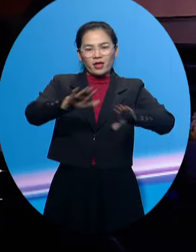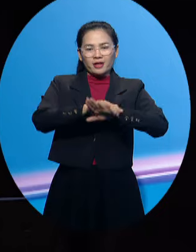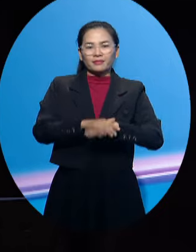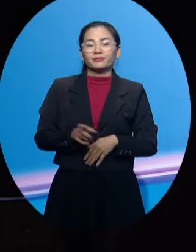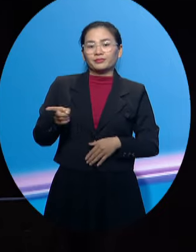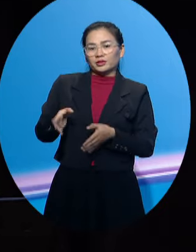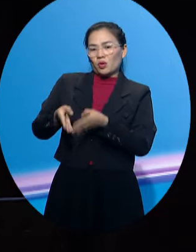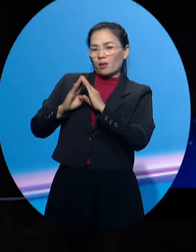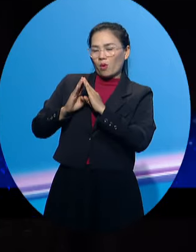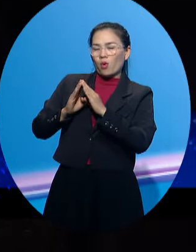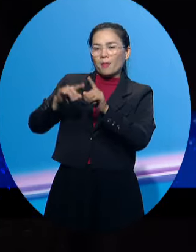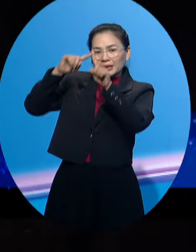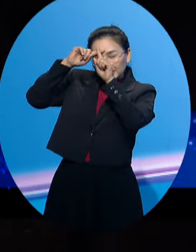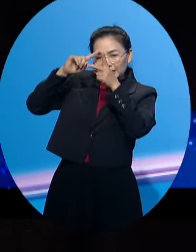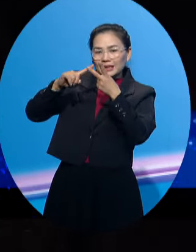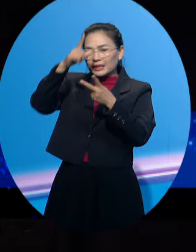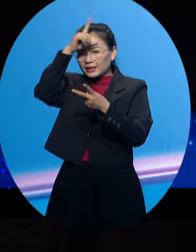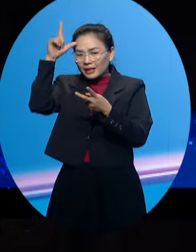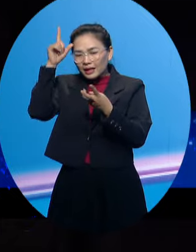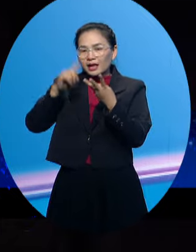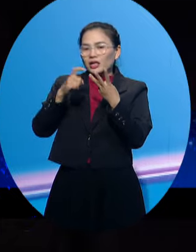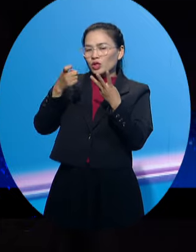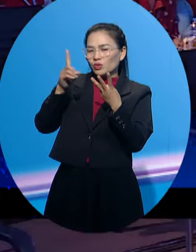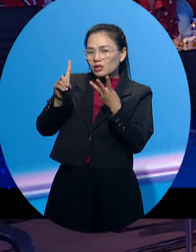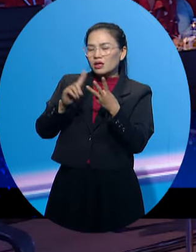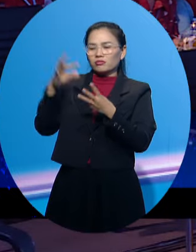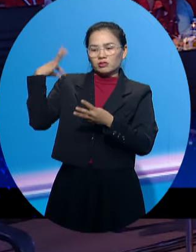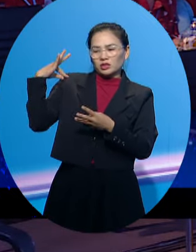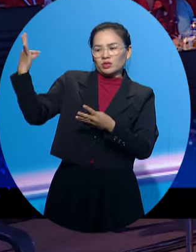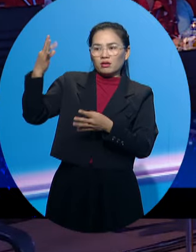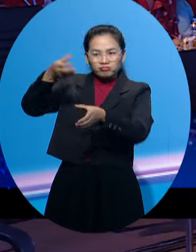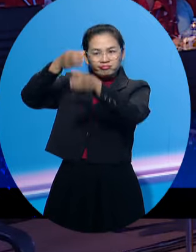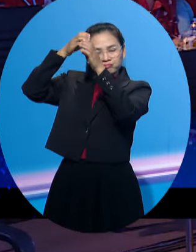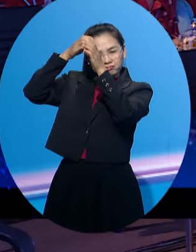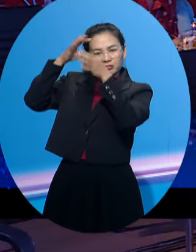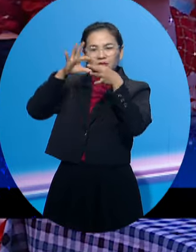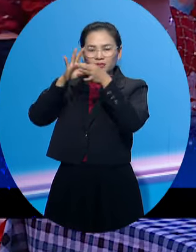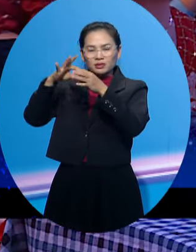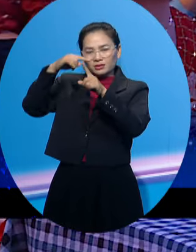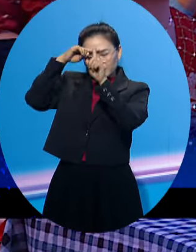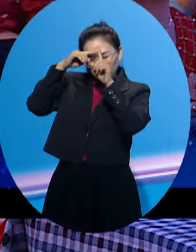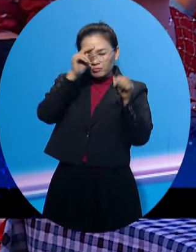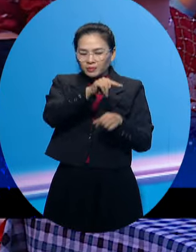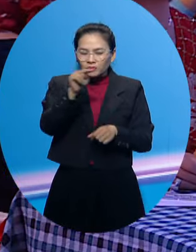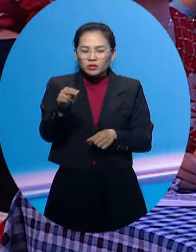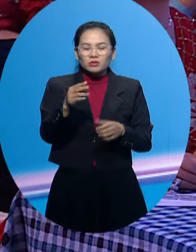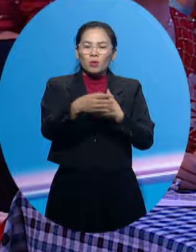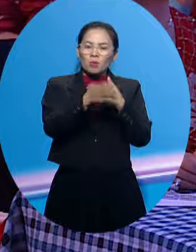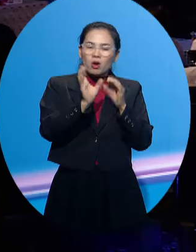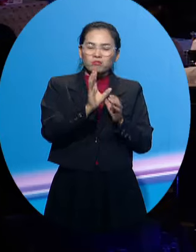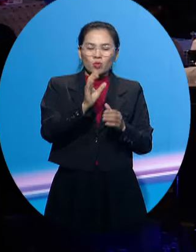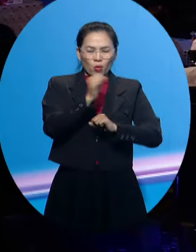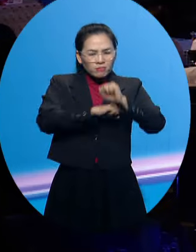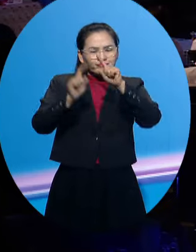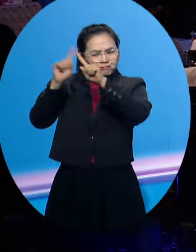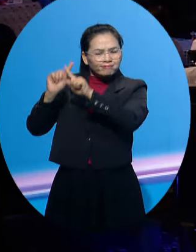bộ Tập hợp đội ngũ gồm các bác sĩ y tá điều dưỡng các tình nguyện viên có kiến thức và ảm hiểu về lĩnh vực chăm sóc sức khỏe cộng đồng với nhiều mô hình hoạt